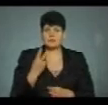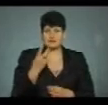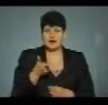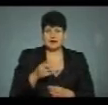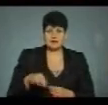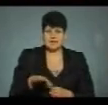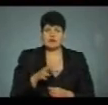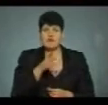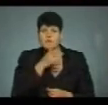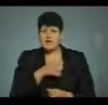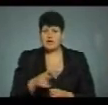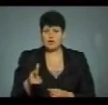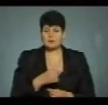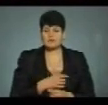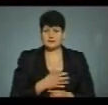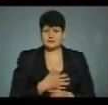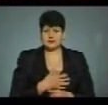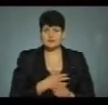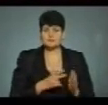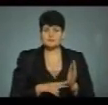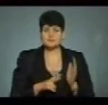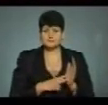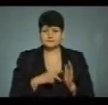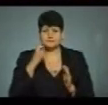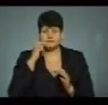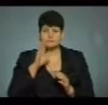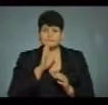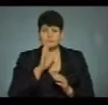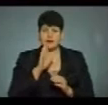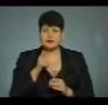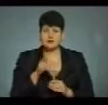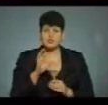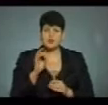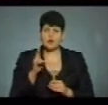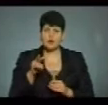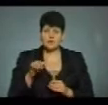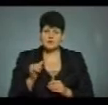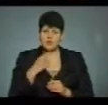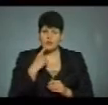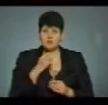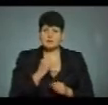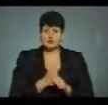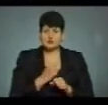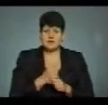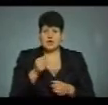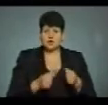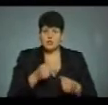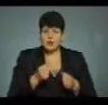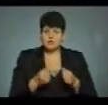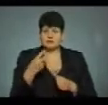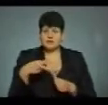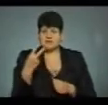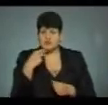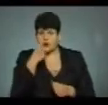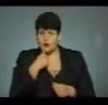період приватизації. 77-річна працівниця колишнього радгоспу Ганна Соколовська каже, працювала в товаристві дояркою 22 роки.